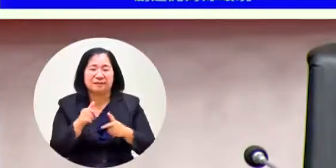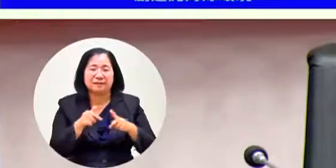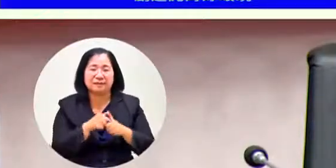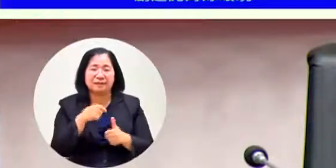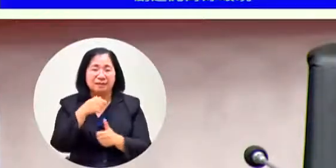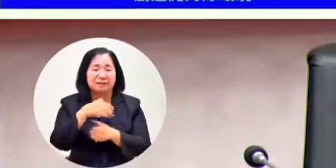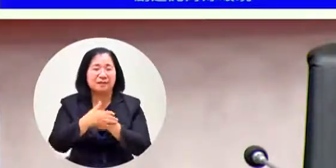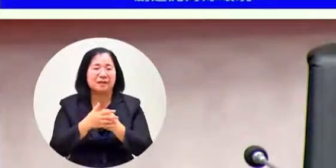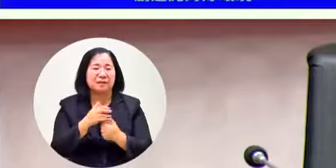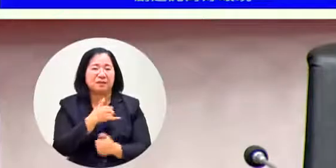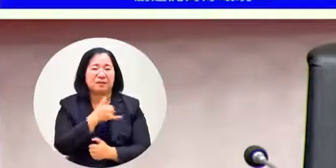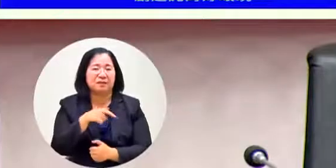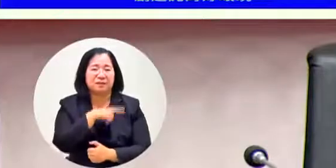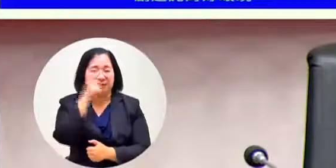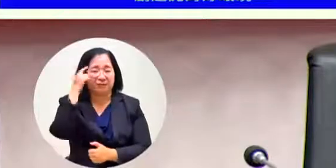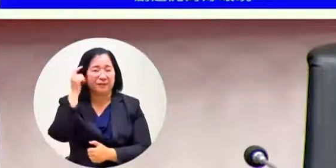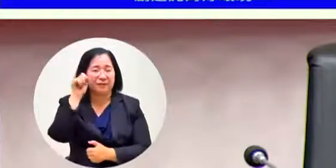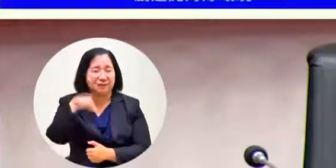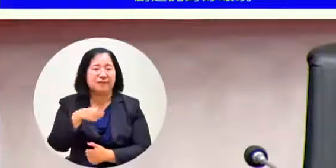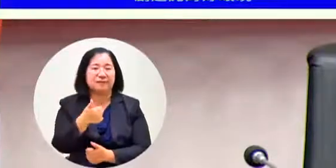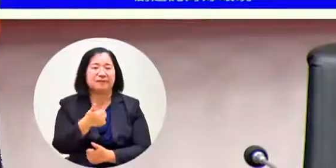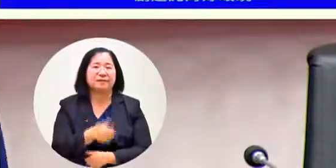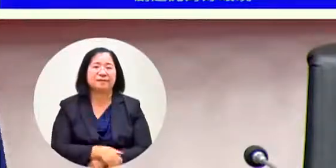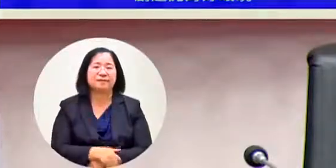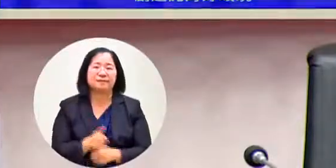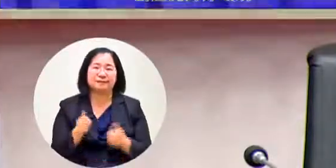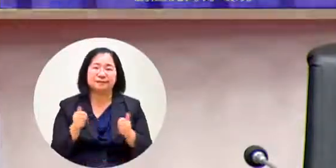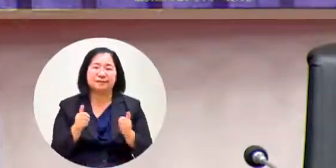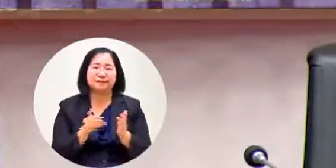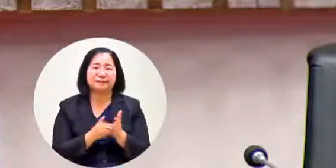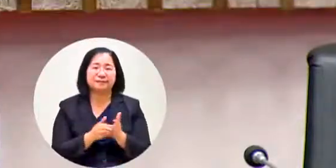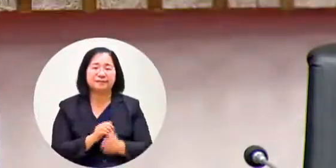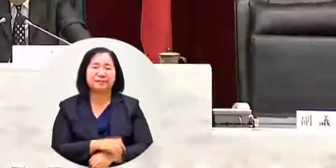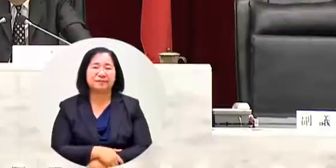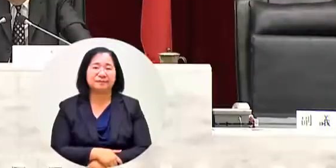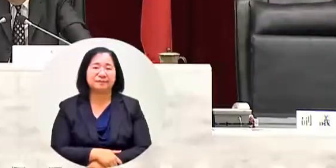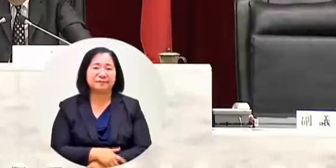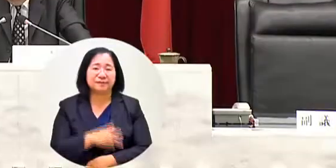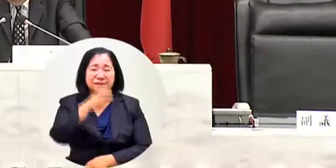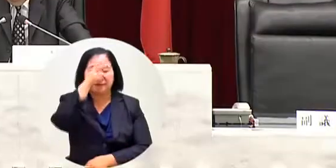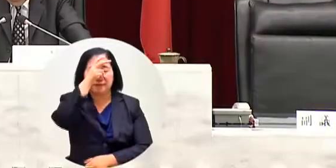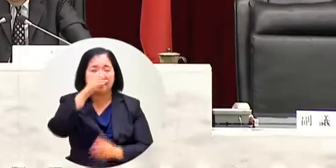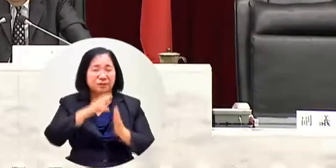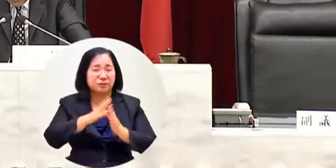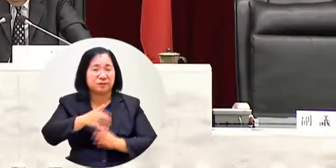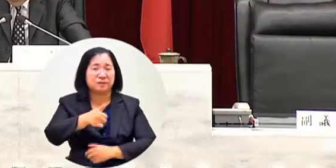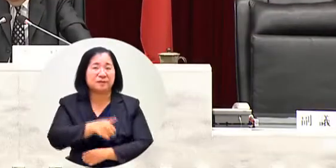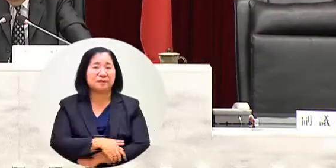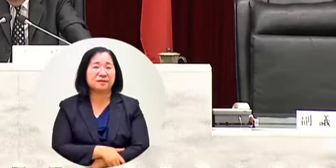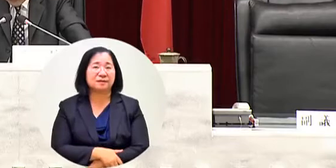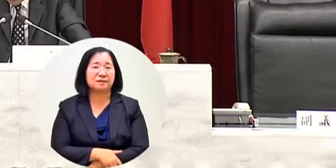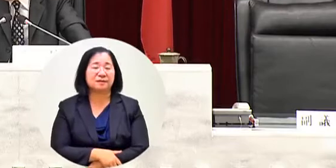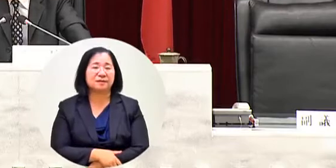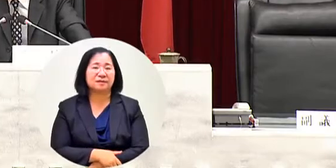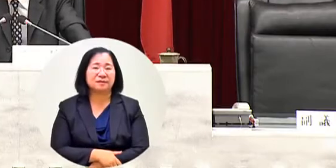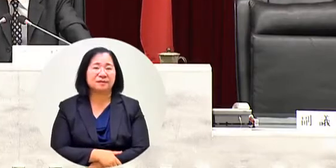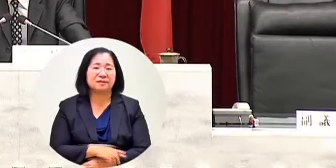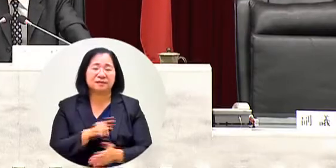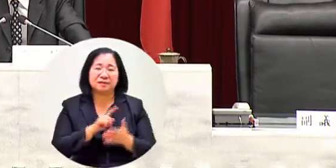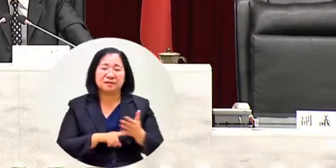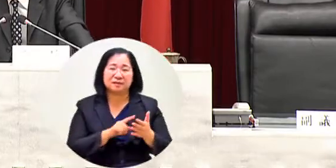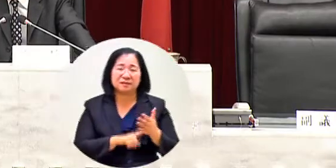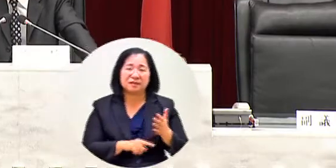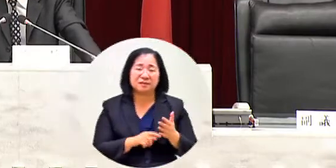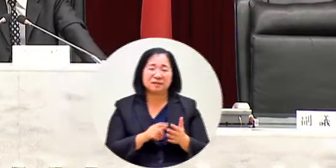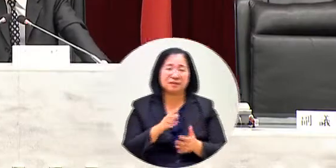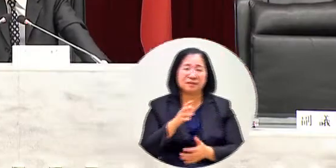哈，我想我们旁听席的各位幼保人员，你们也都看到，我们是不是请你们给我们市长一个掌声好吗？谢谢，我